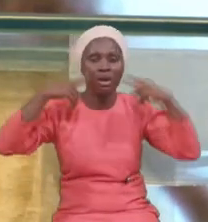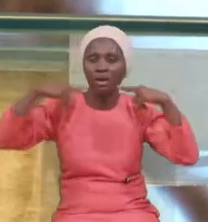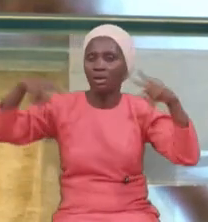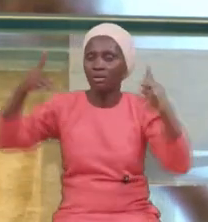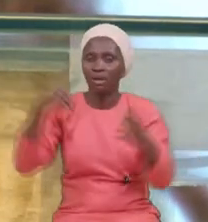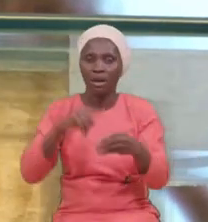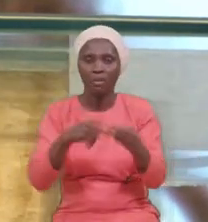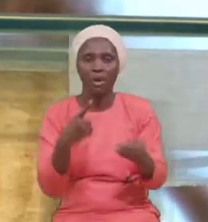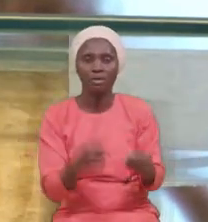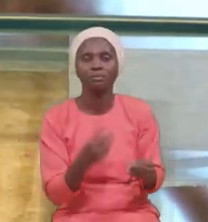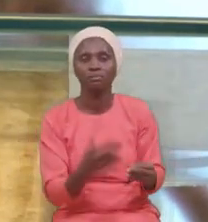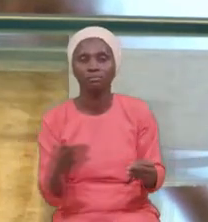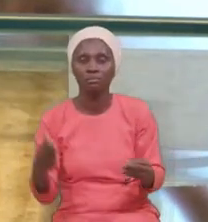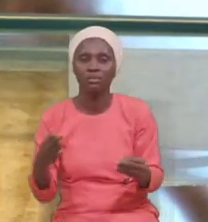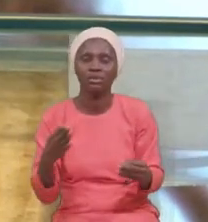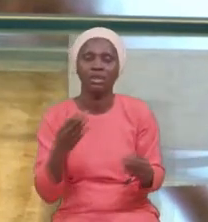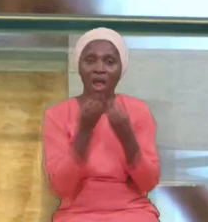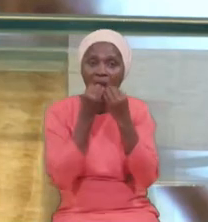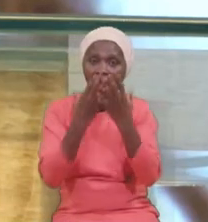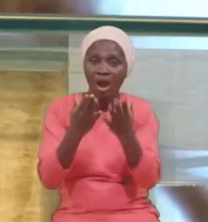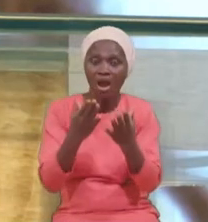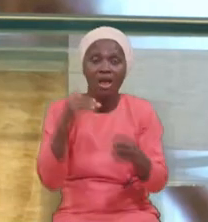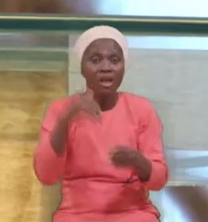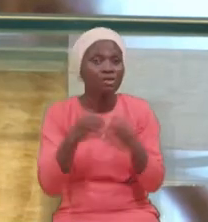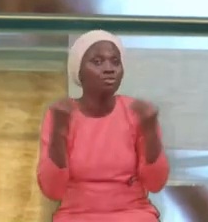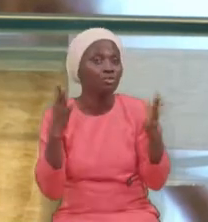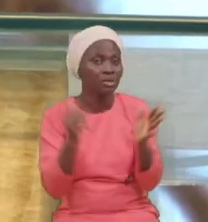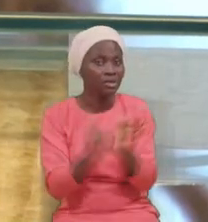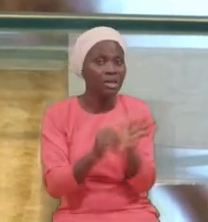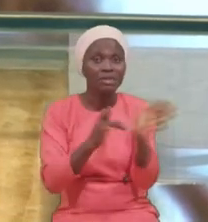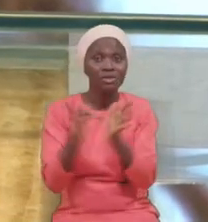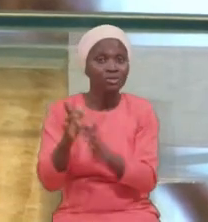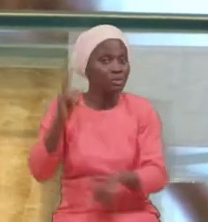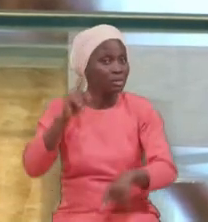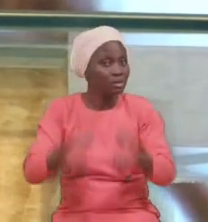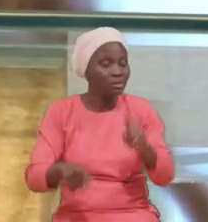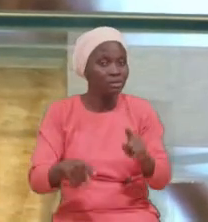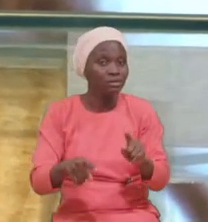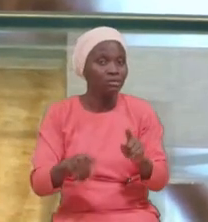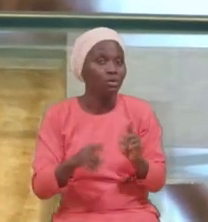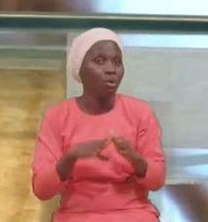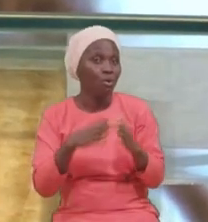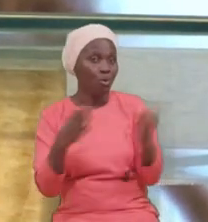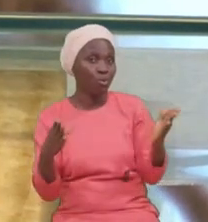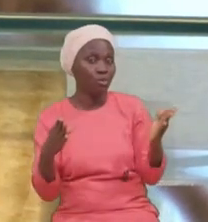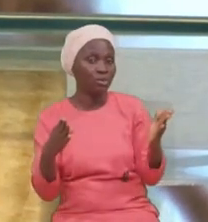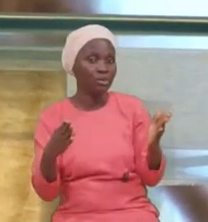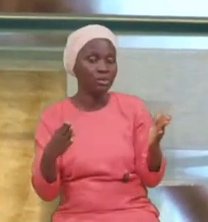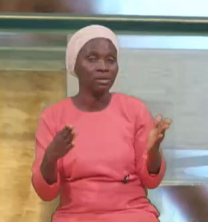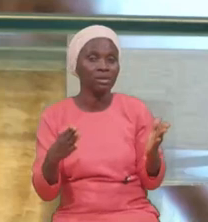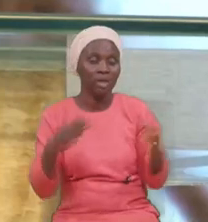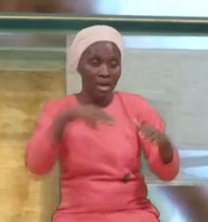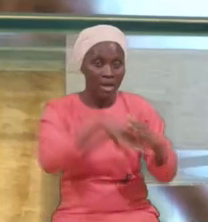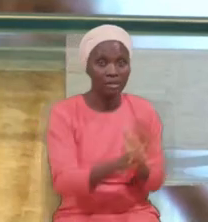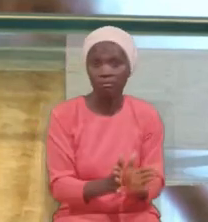publier hautement la chose et à la divulguer de sorte que Jésus, ne pouvait plus entrer